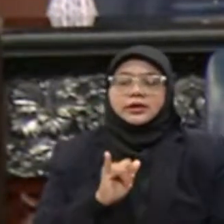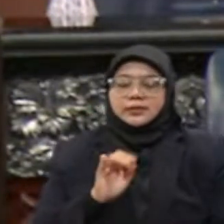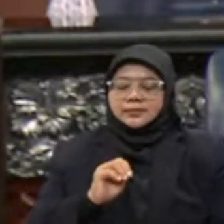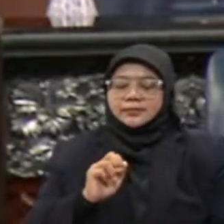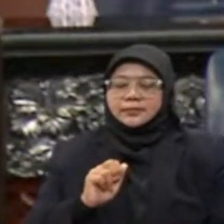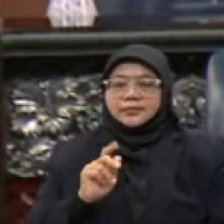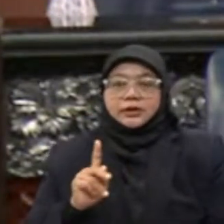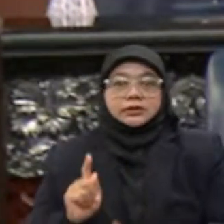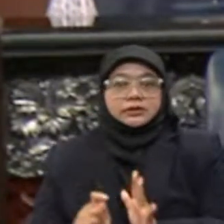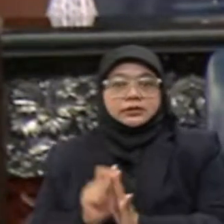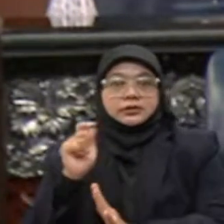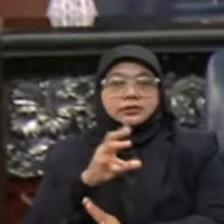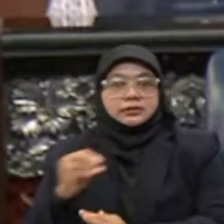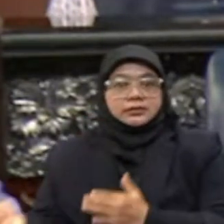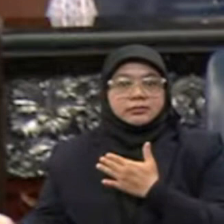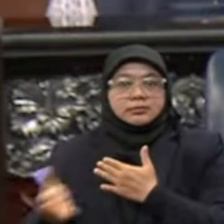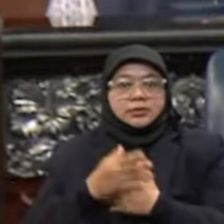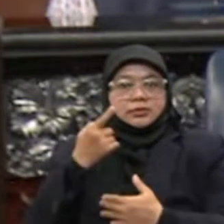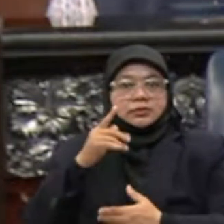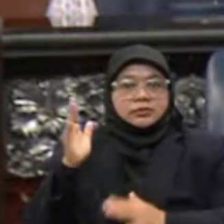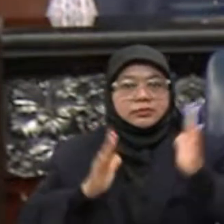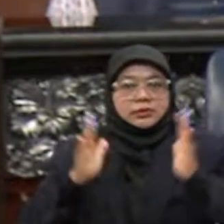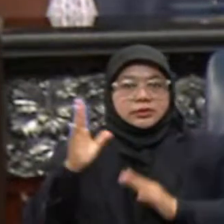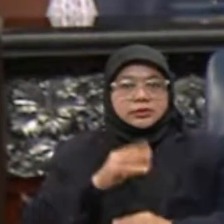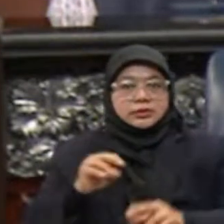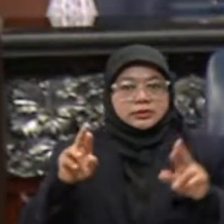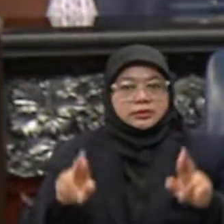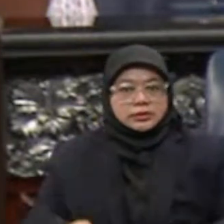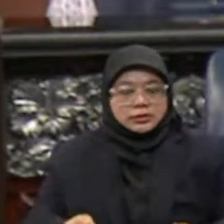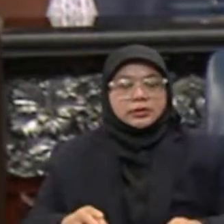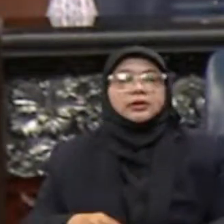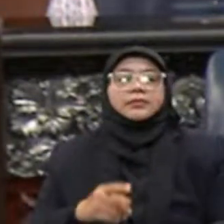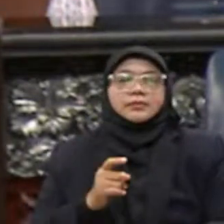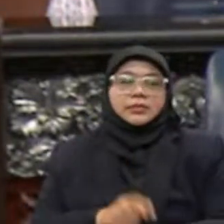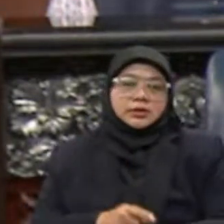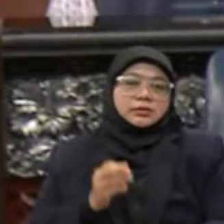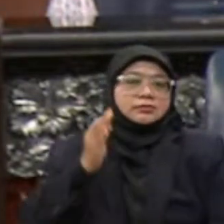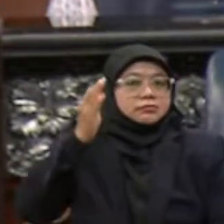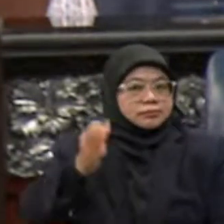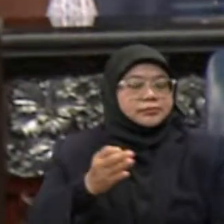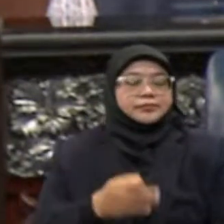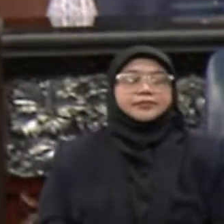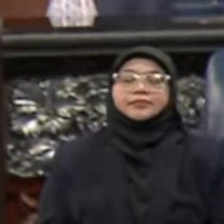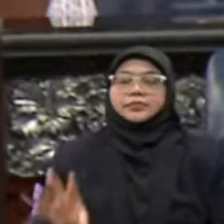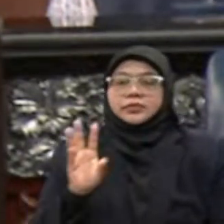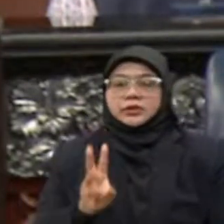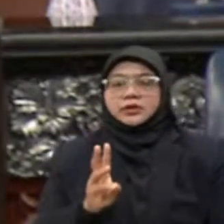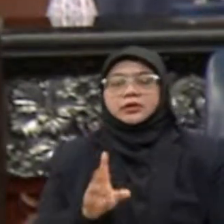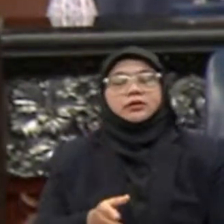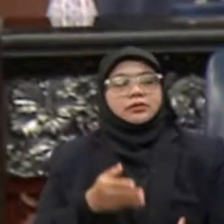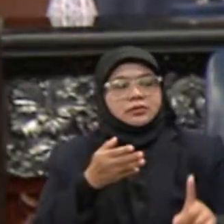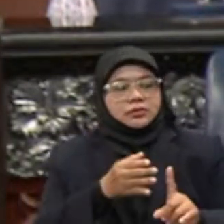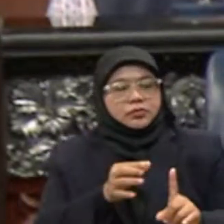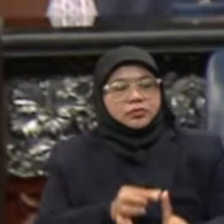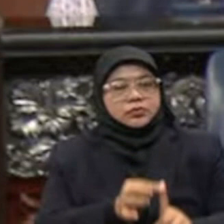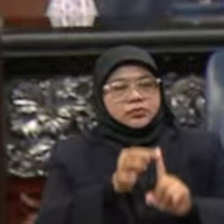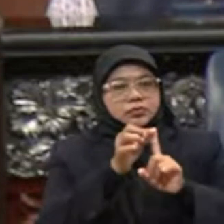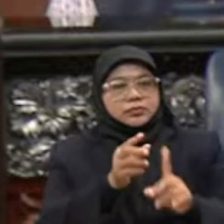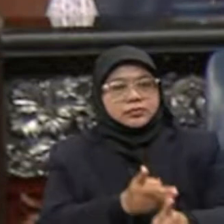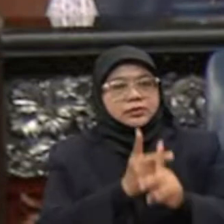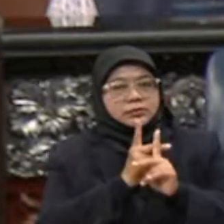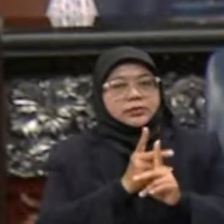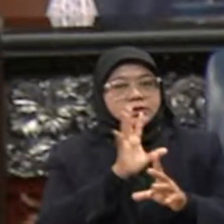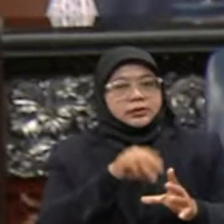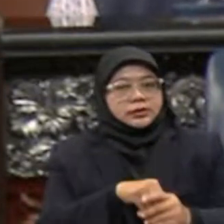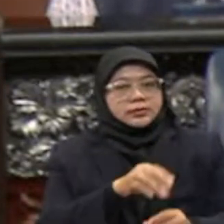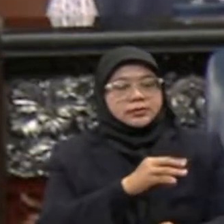seterusnya memberi pulangan kepada negara dan rakyat dalam tempo sepanjang keenam mengutamakan pinjaman domestik dengan